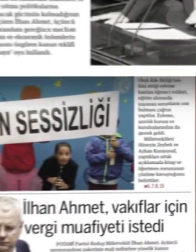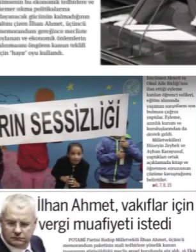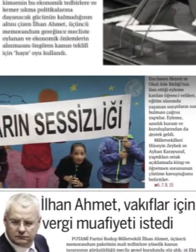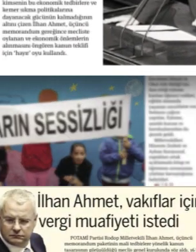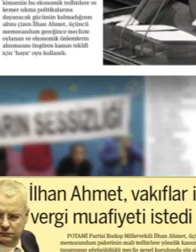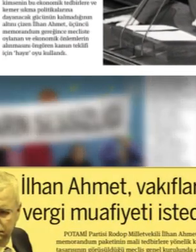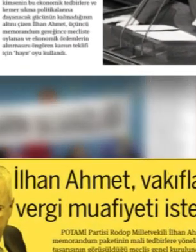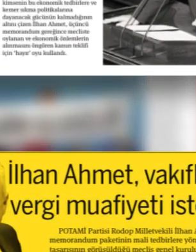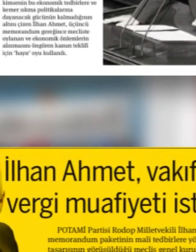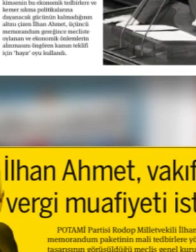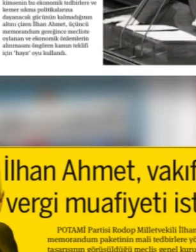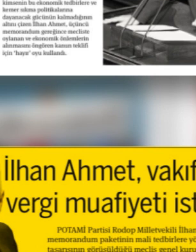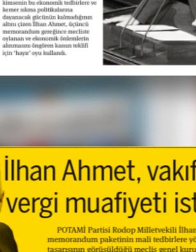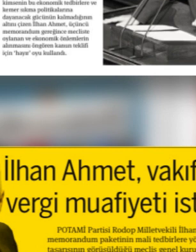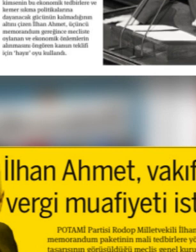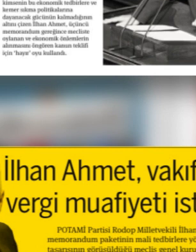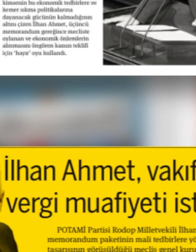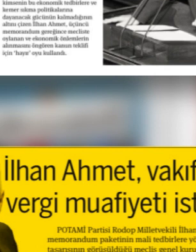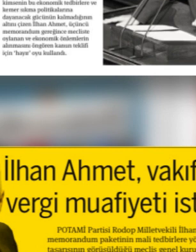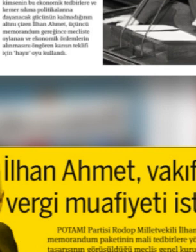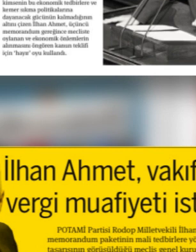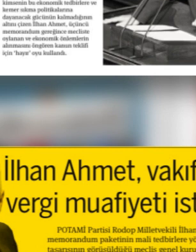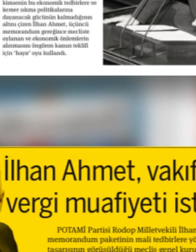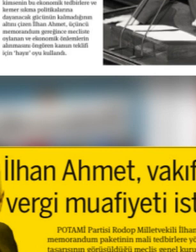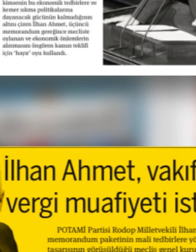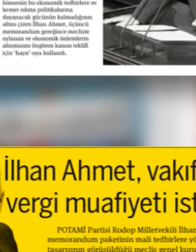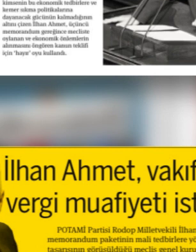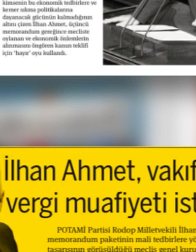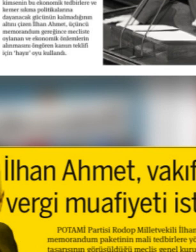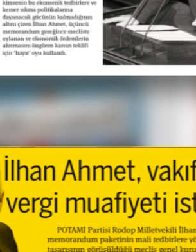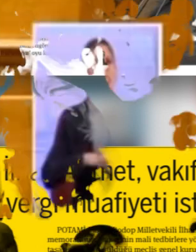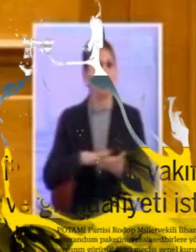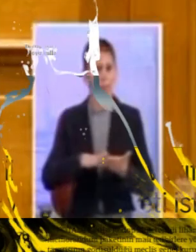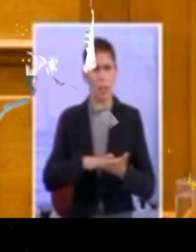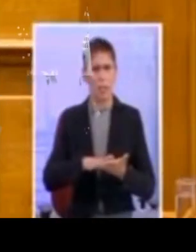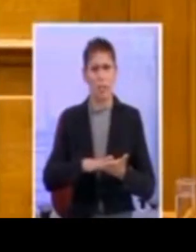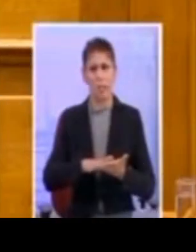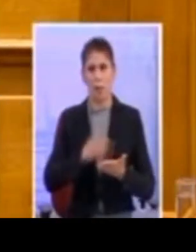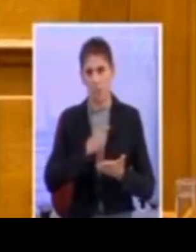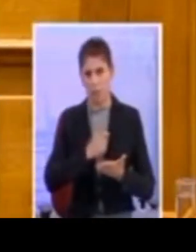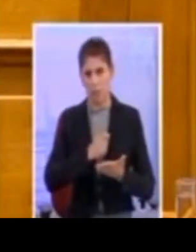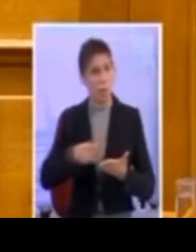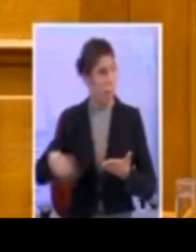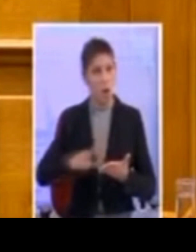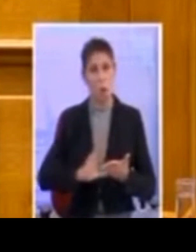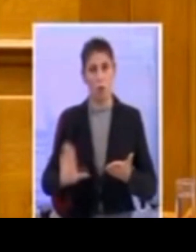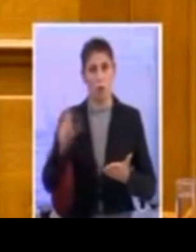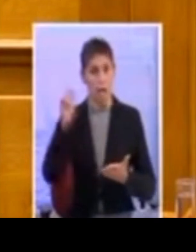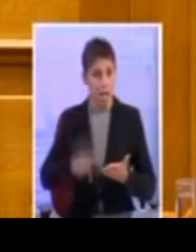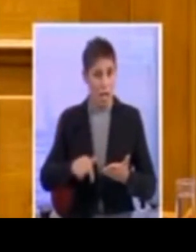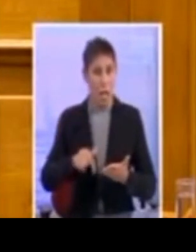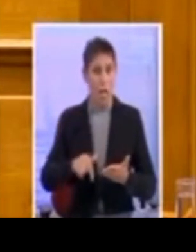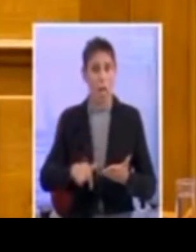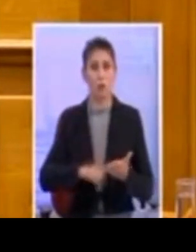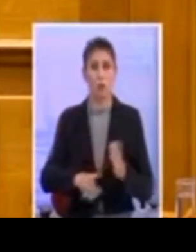Azınlığımızın din ve ibadet özgürlüğünü kısıtlayan her girişimin karşısında durduk. Σήμερα όμως με το παρόν υποψήφιση